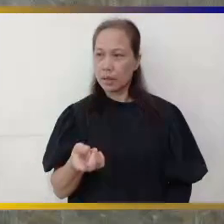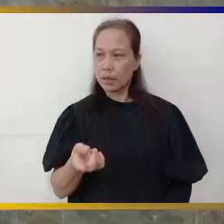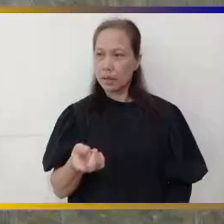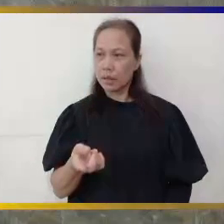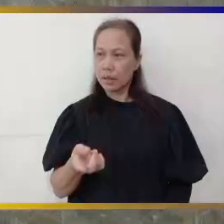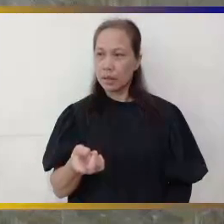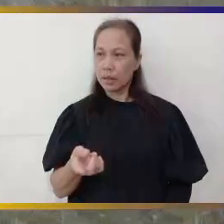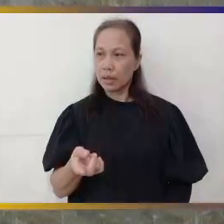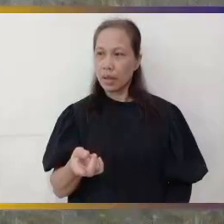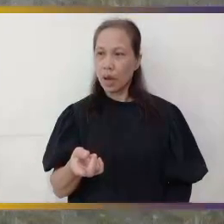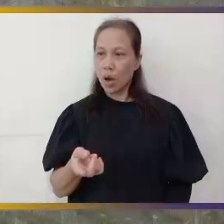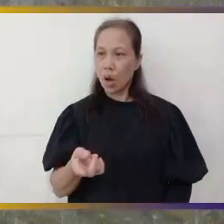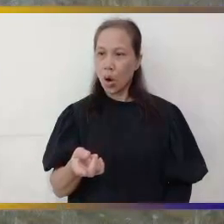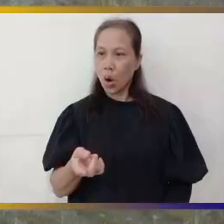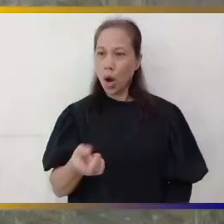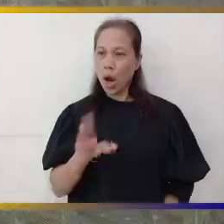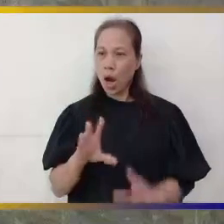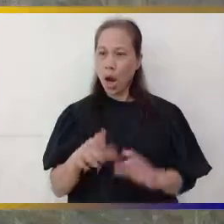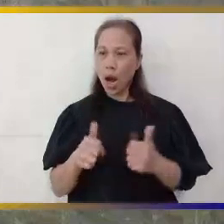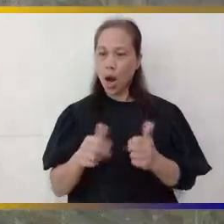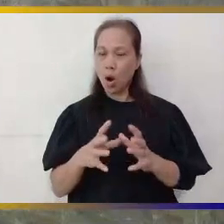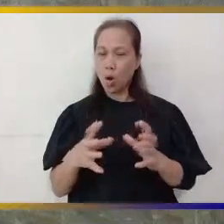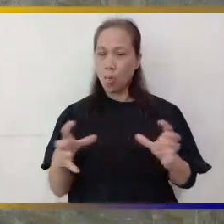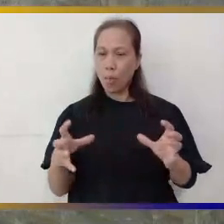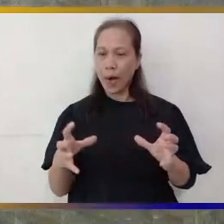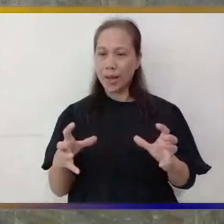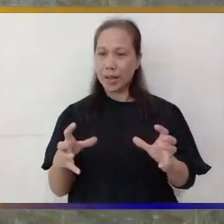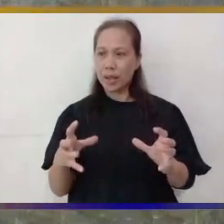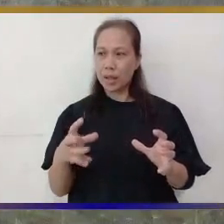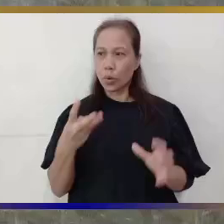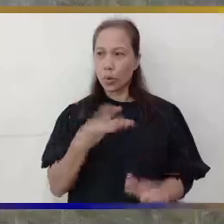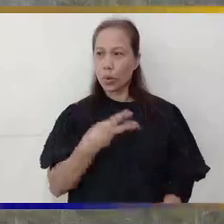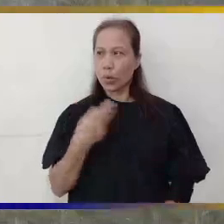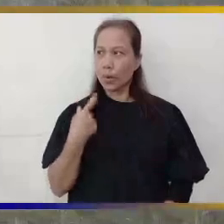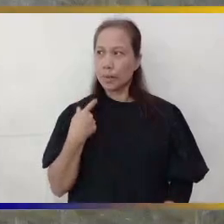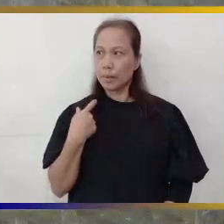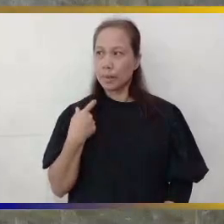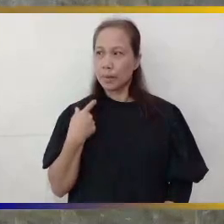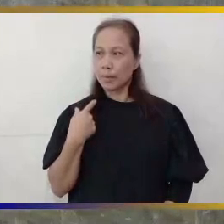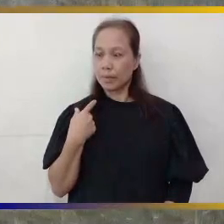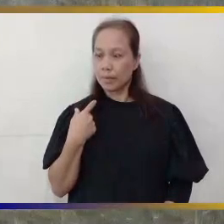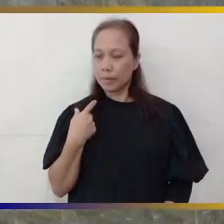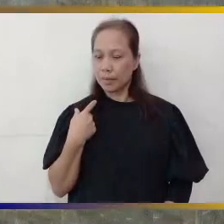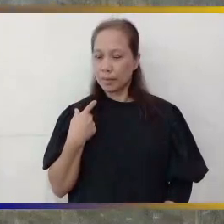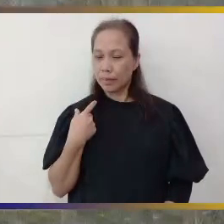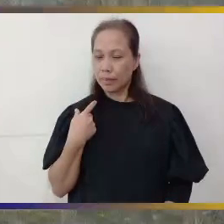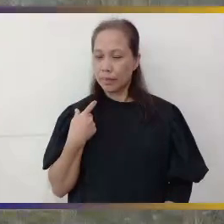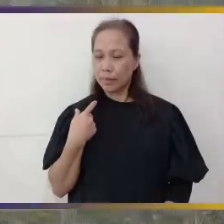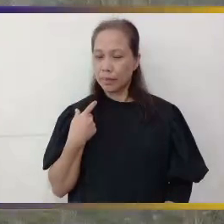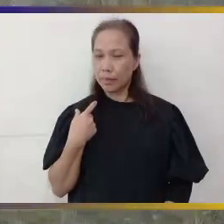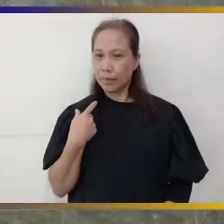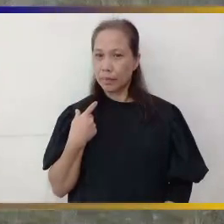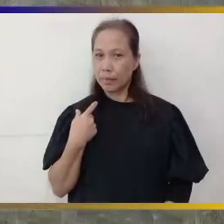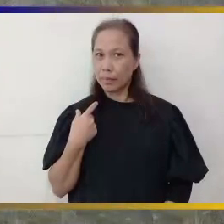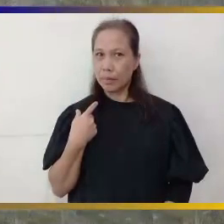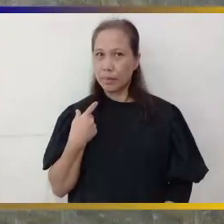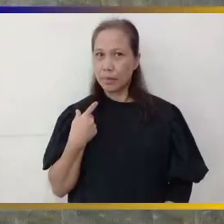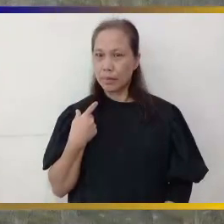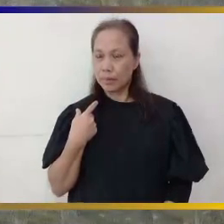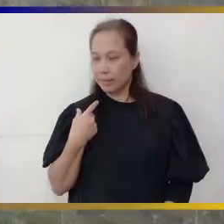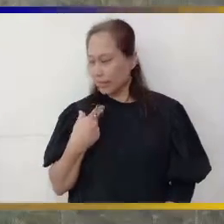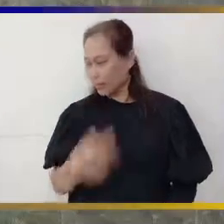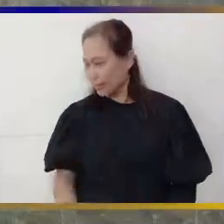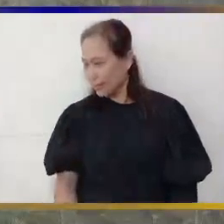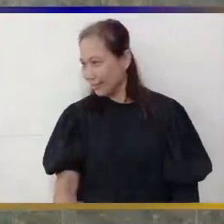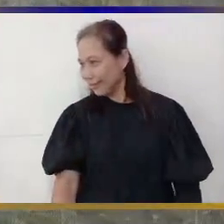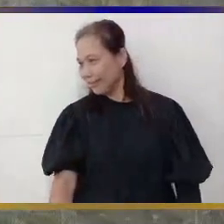Magkano ang nanduduon natin Mayon na bang value may halaga na ba okay now Listen anumang ibinibigay natin sa